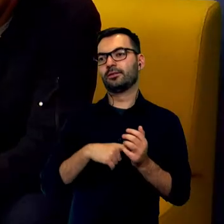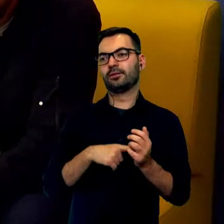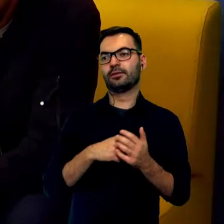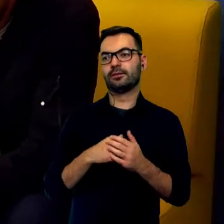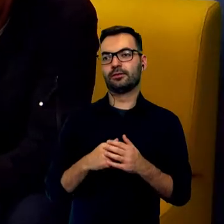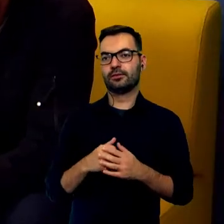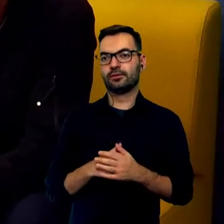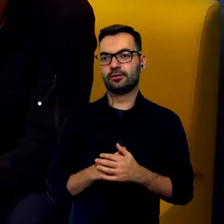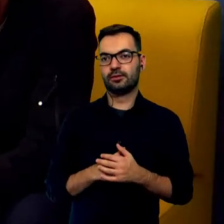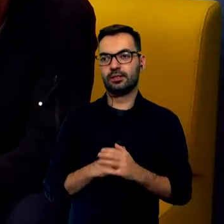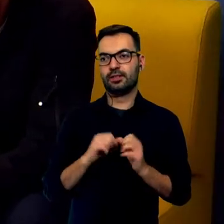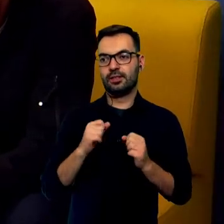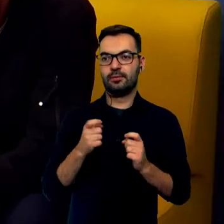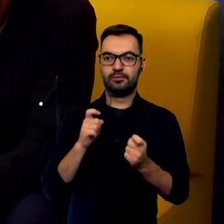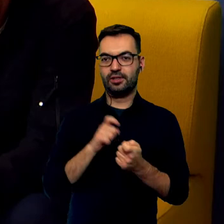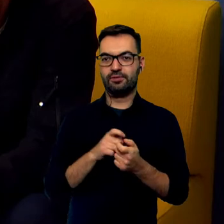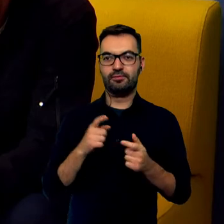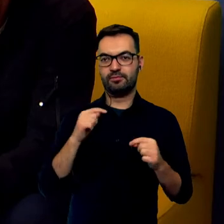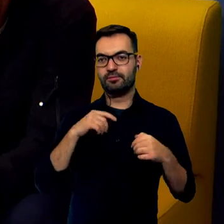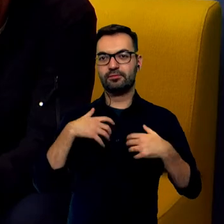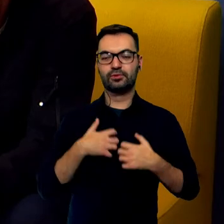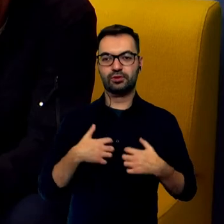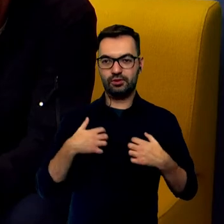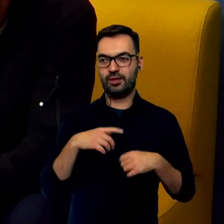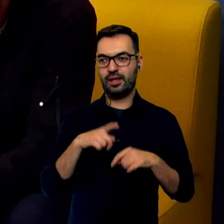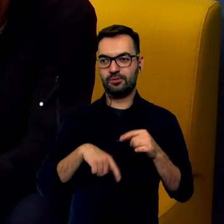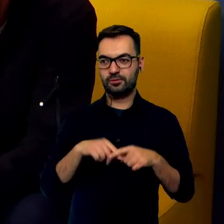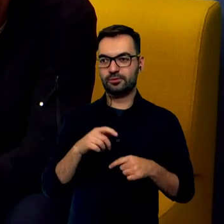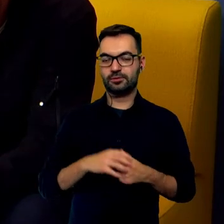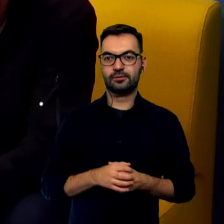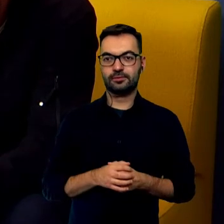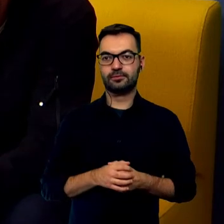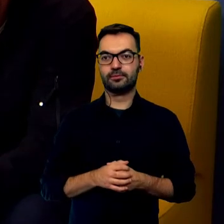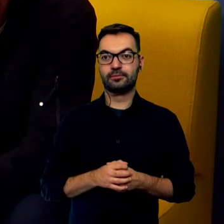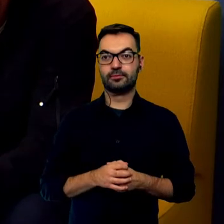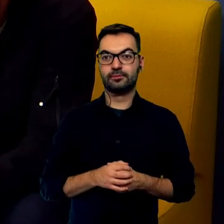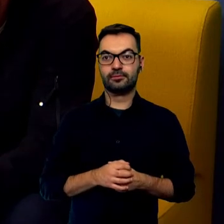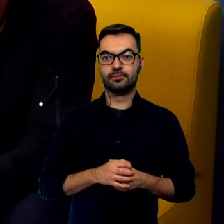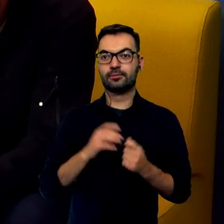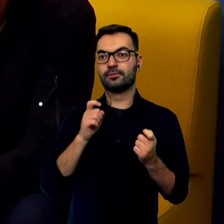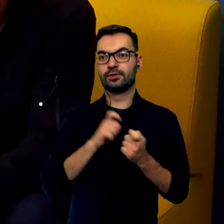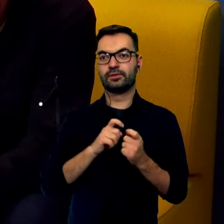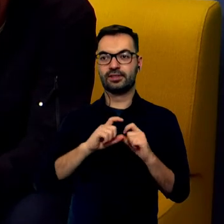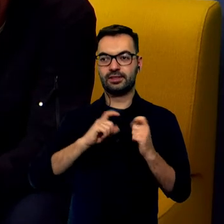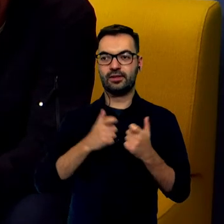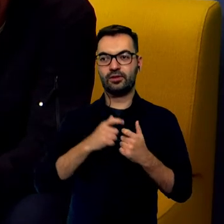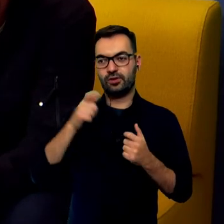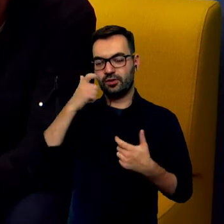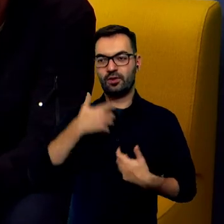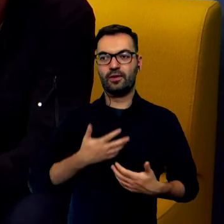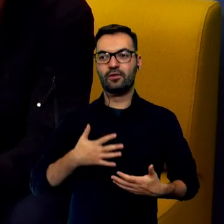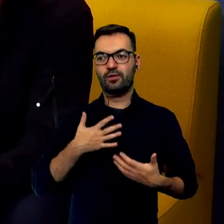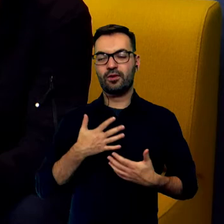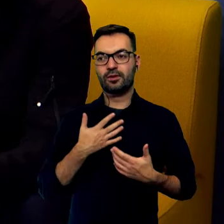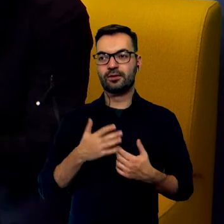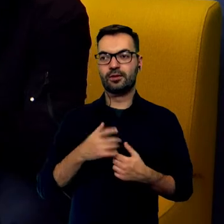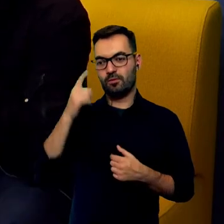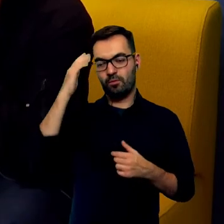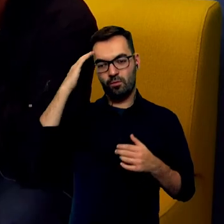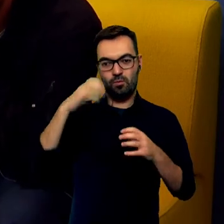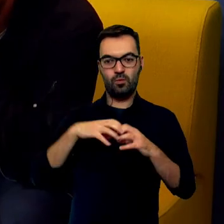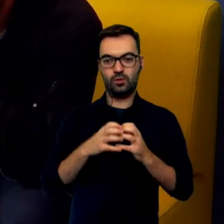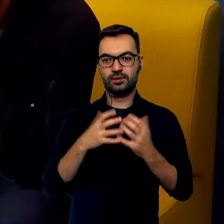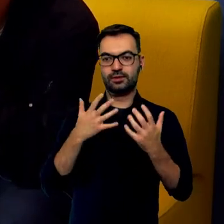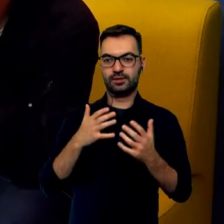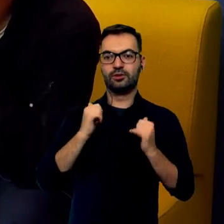działanie przeciw naturze, tak? To jest działanie przeciw, właściwie przeciw całej kondycji człowieka, bo mózg